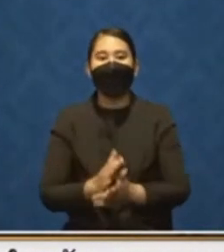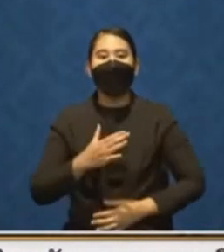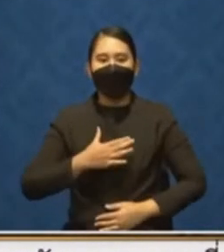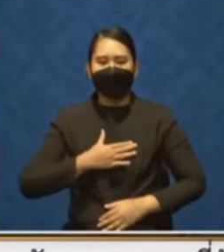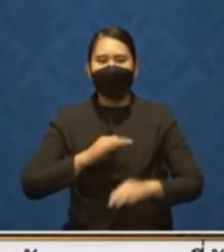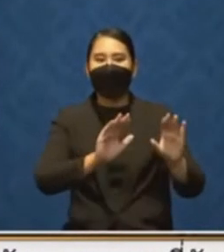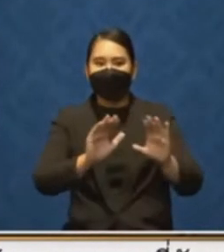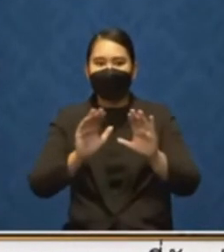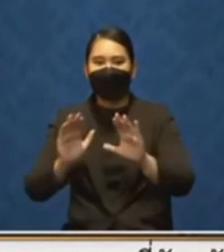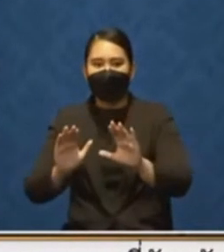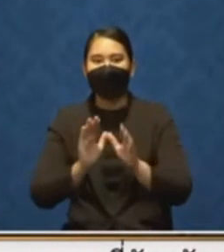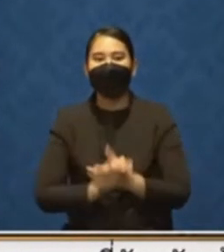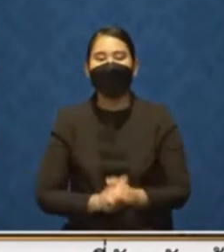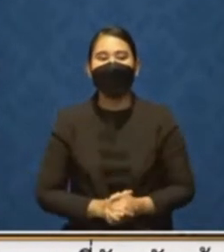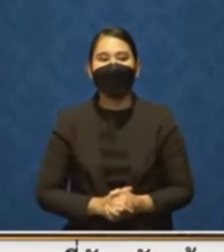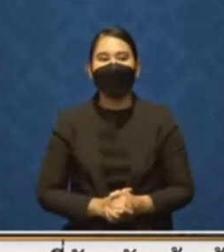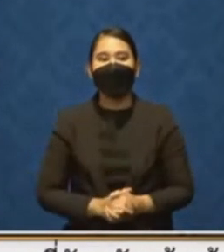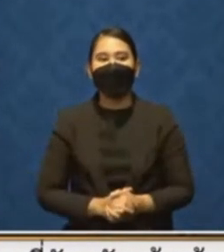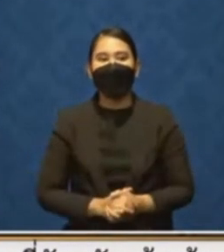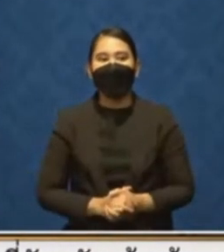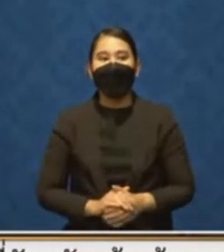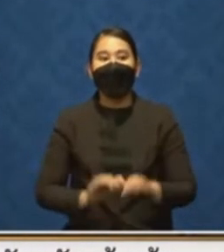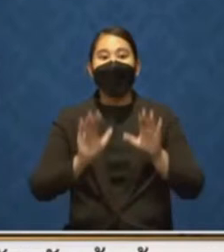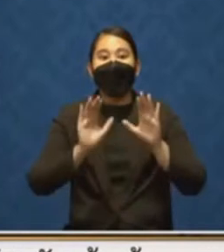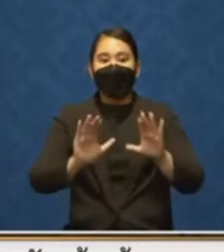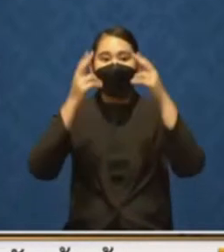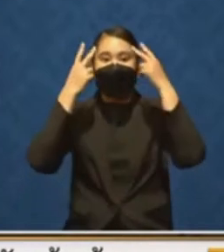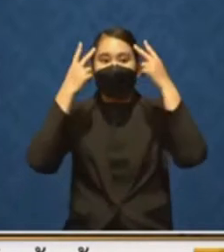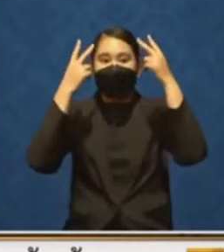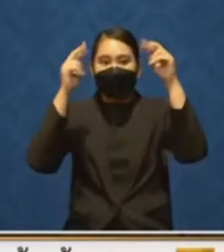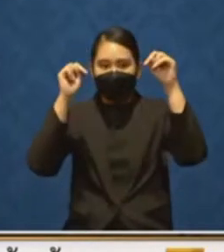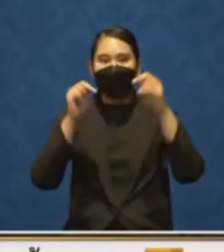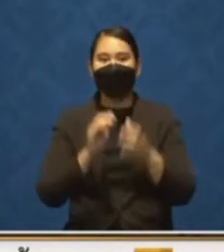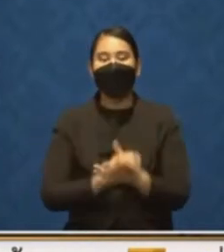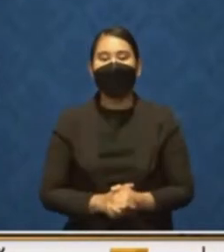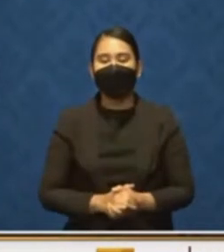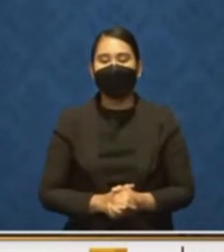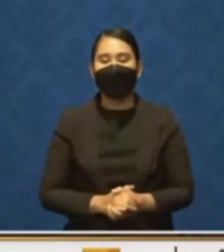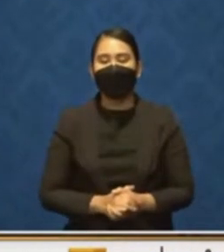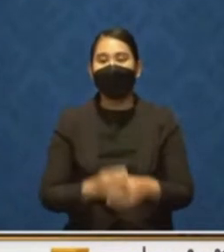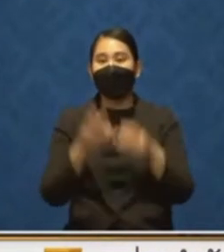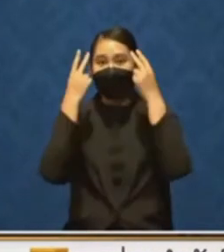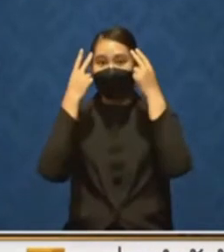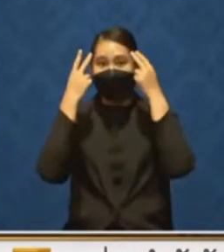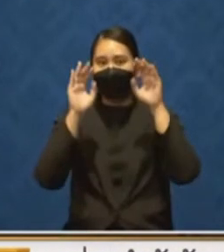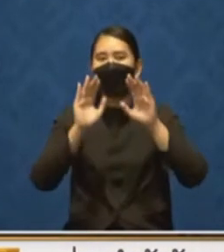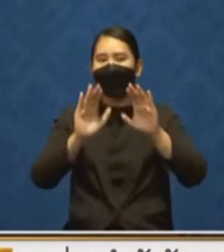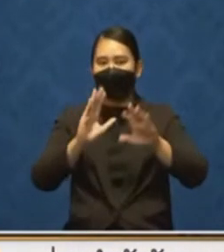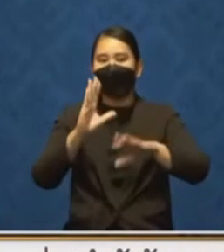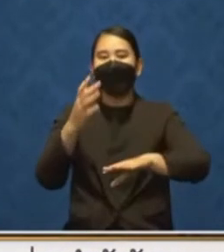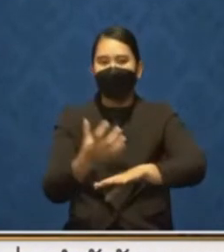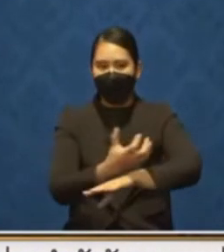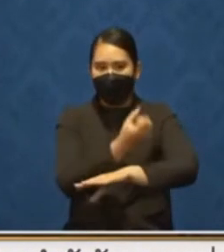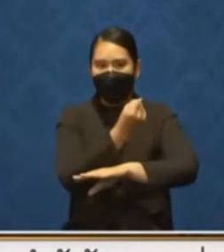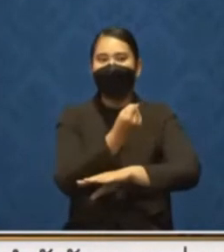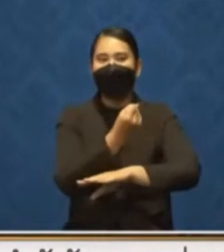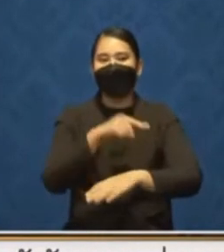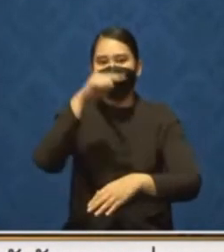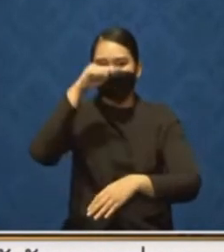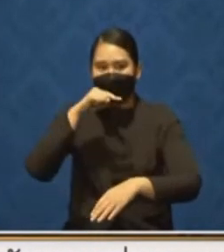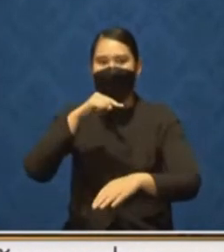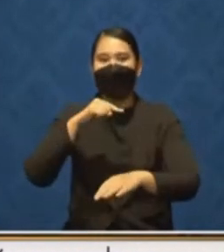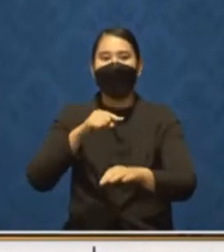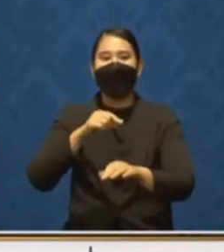จะฝากว่าฝากถึงท่านนายกรัฐมนตรีผู้มีอำนาจทั้งแผ่นดิน